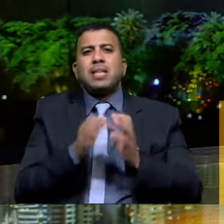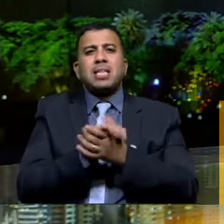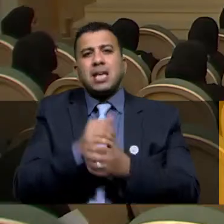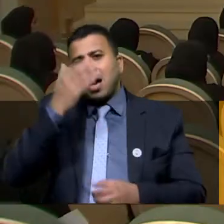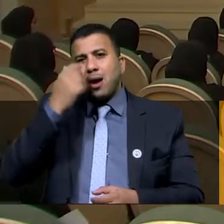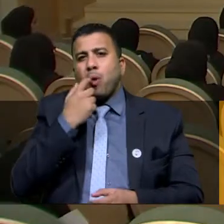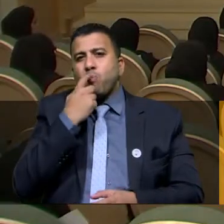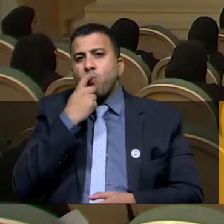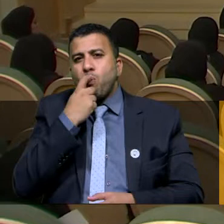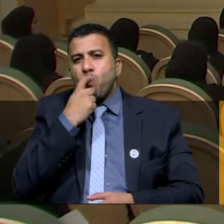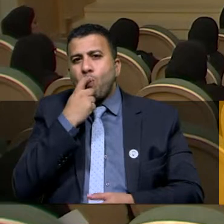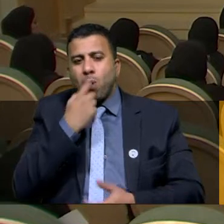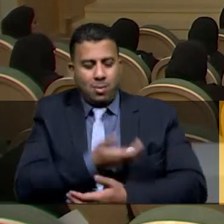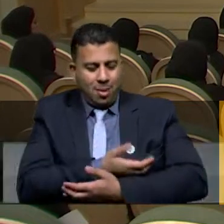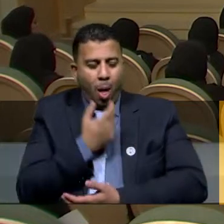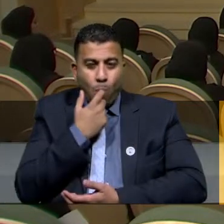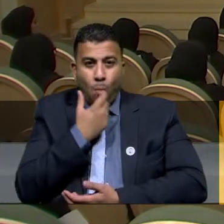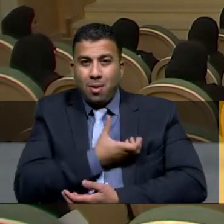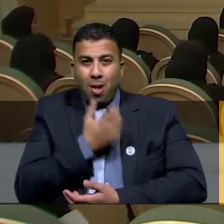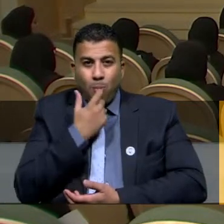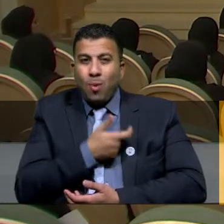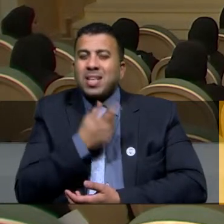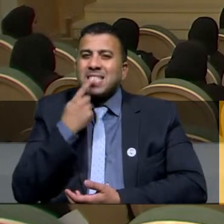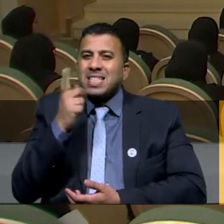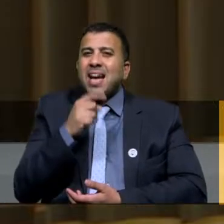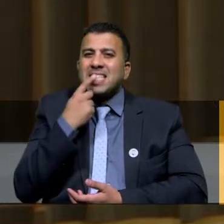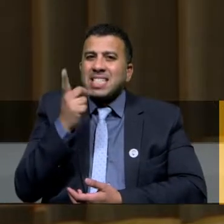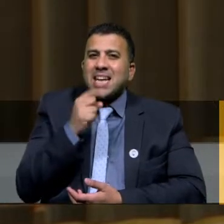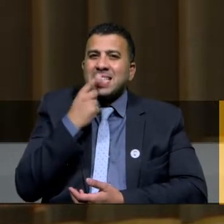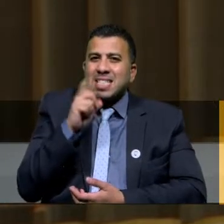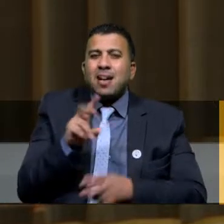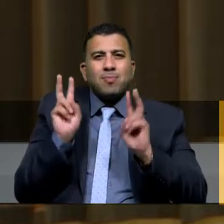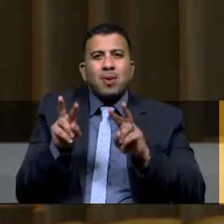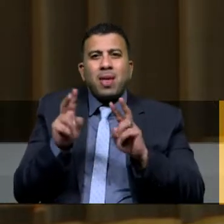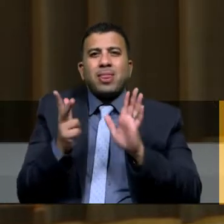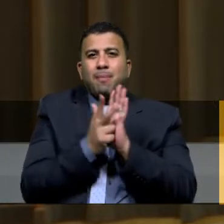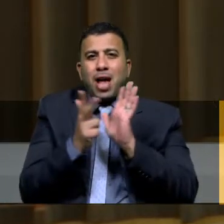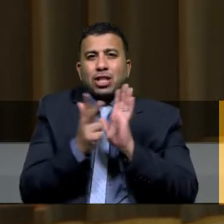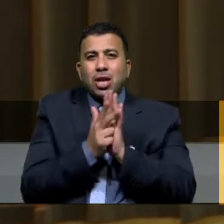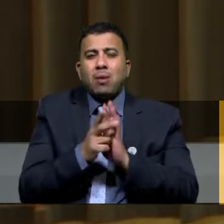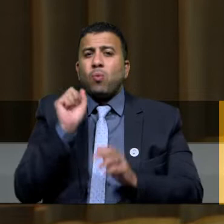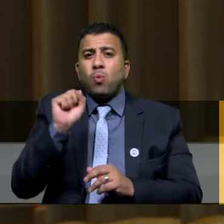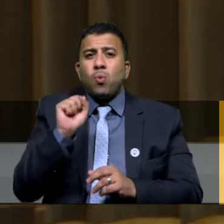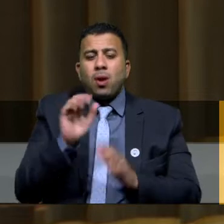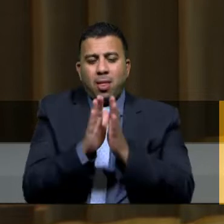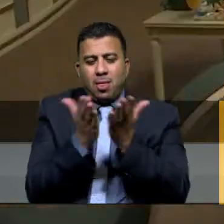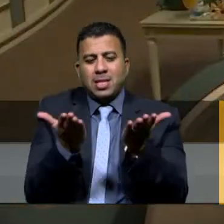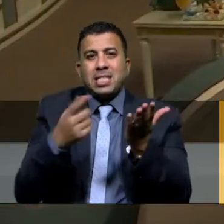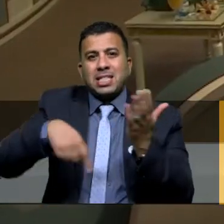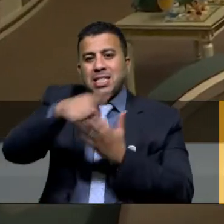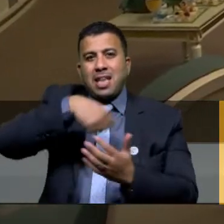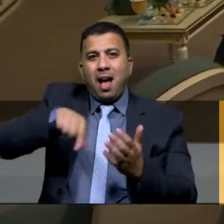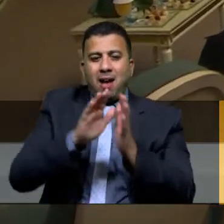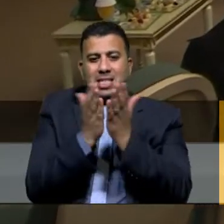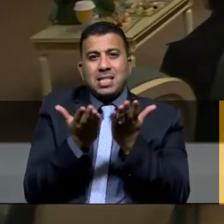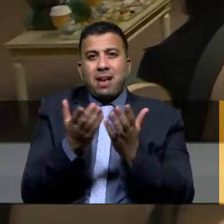جمعية أصدقاء الرضاعة الطبيعية حفلها السنوي 18 الذي أقيم في قصر الثقافة بالشارقة،